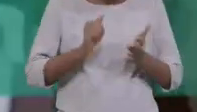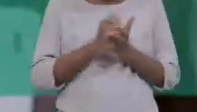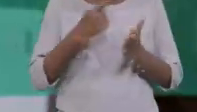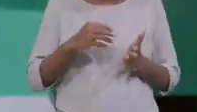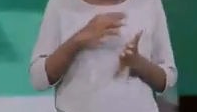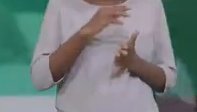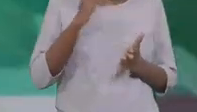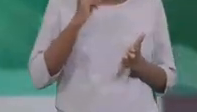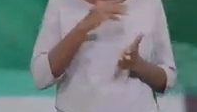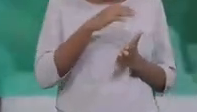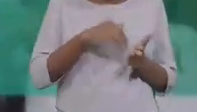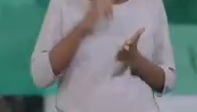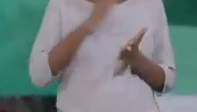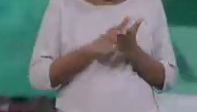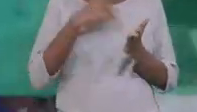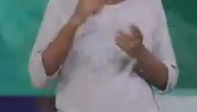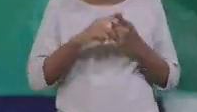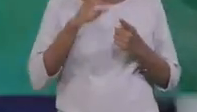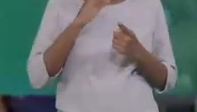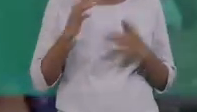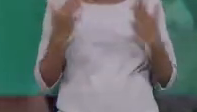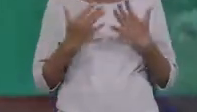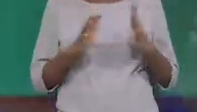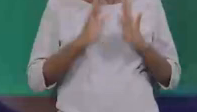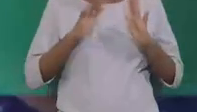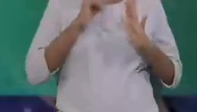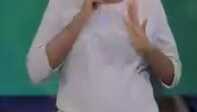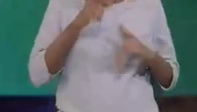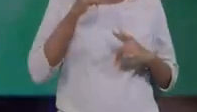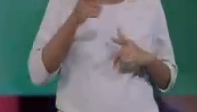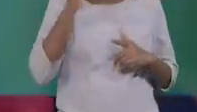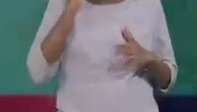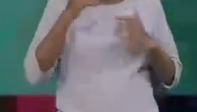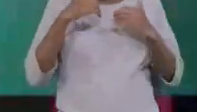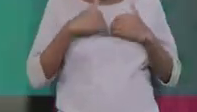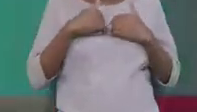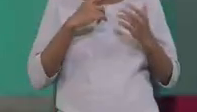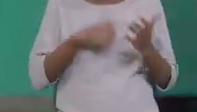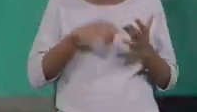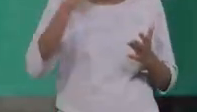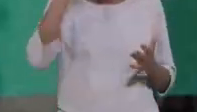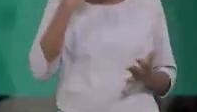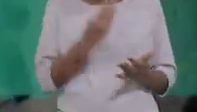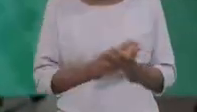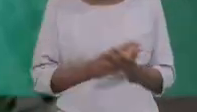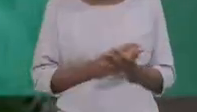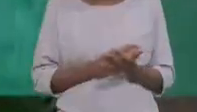lui dit, ne crains point, car tu as encore un fils.